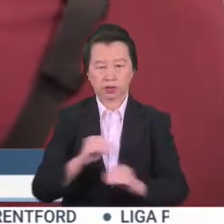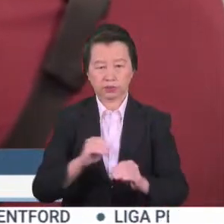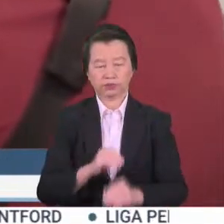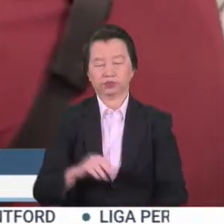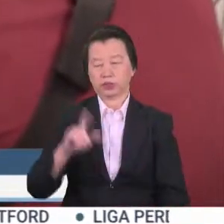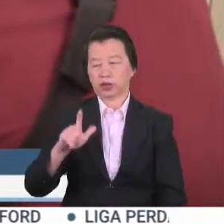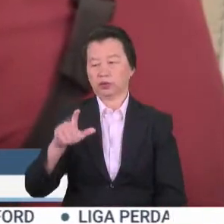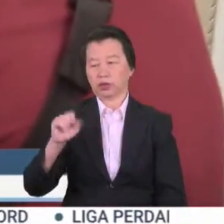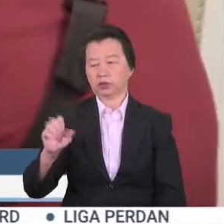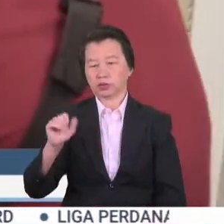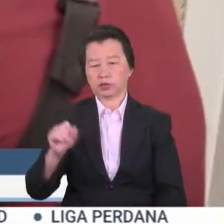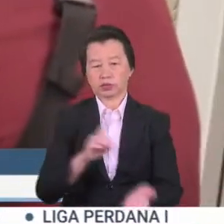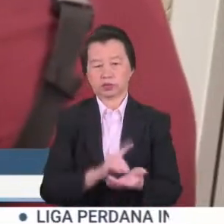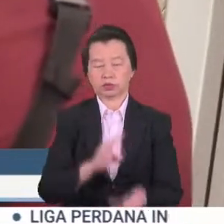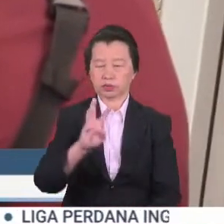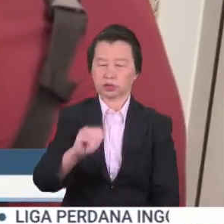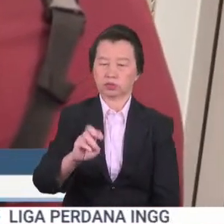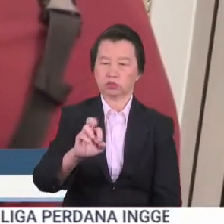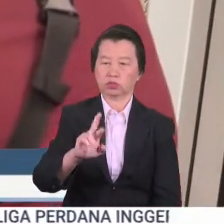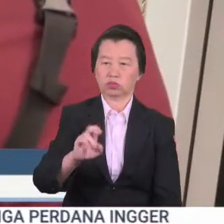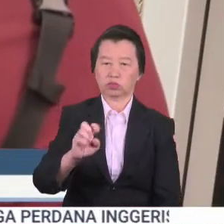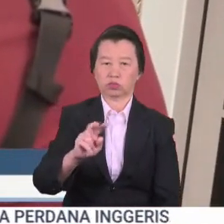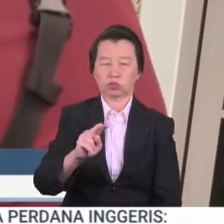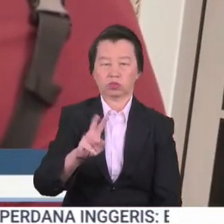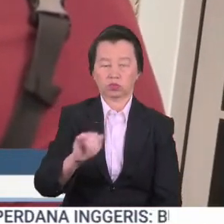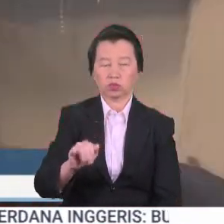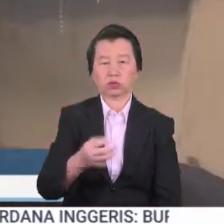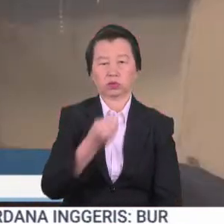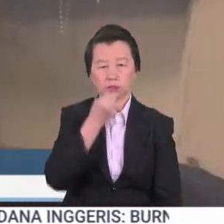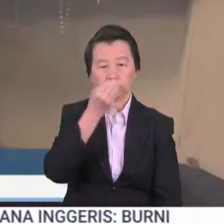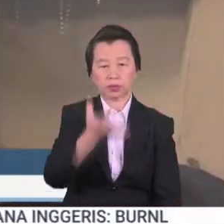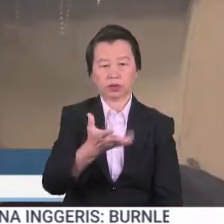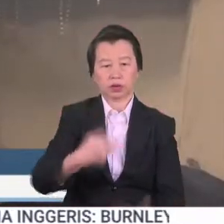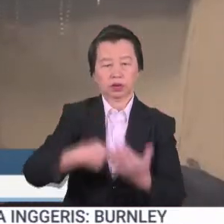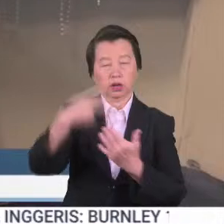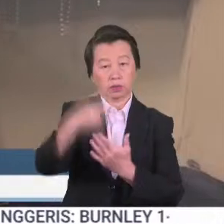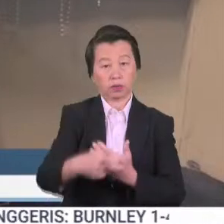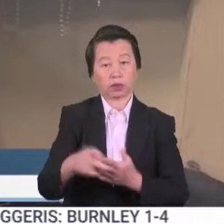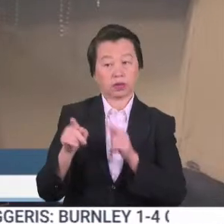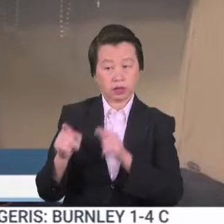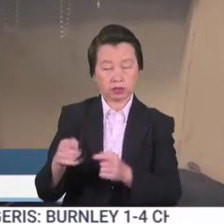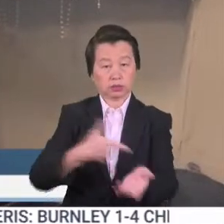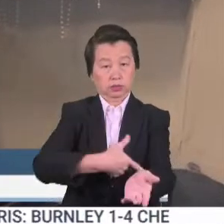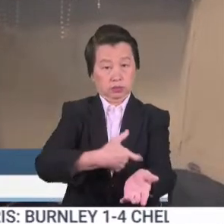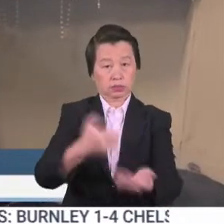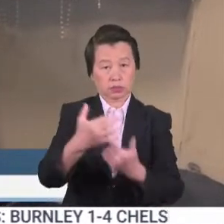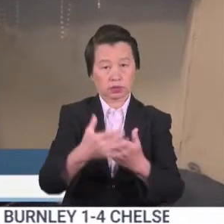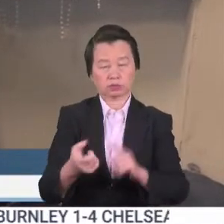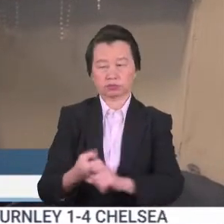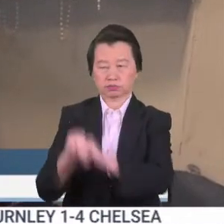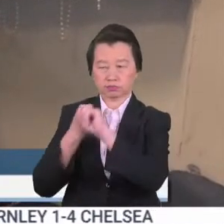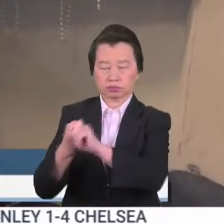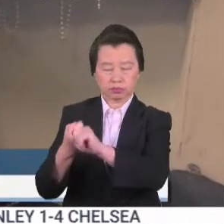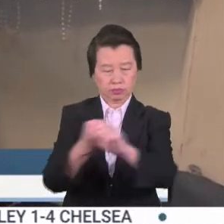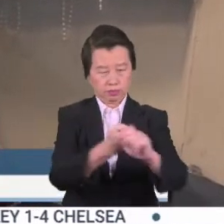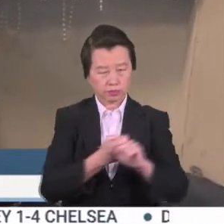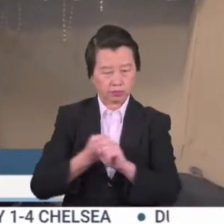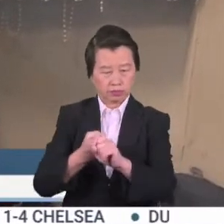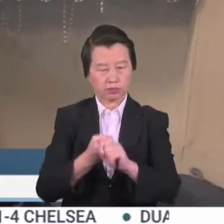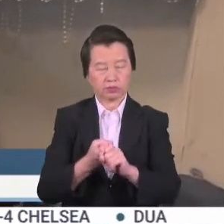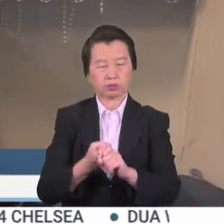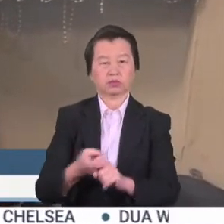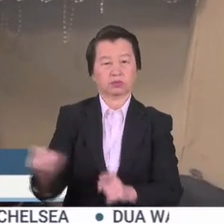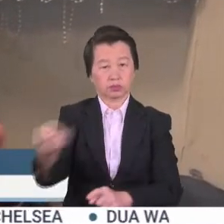lss Dr murni suhaili dalam ucapan perasmian nya memberitahu program itu antara lain bertujuan mengukuhkan kerjasama dan mengeratkan